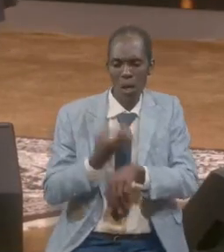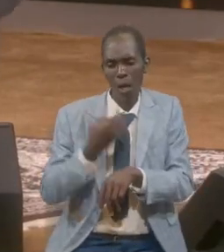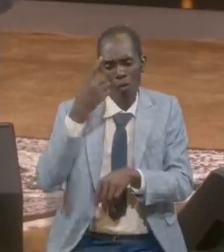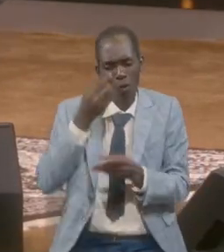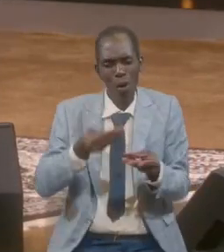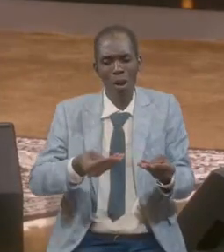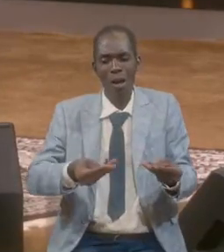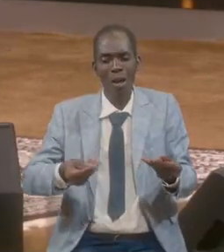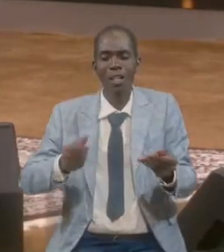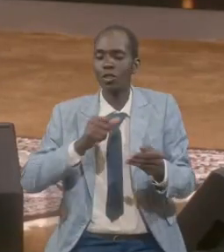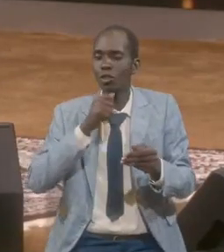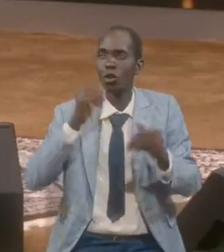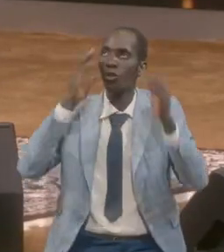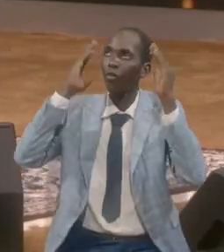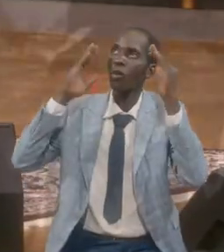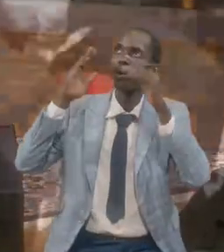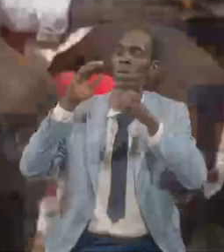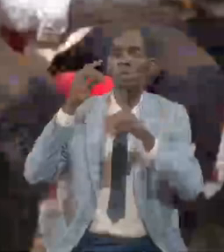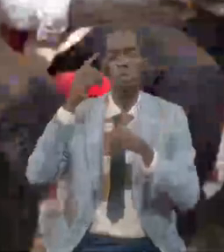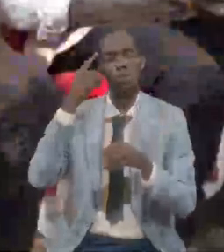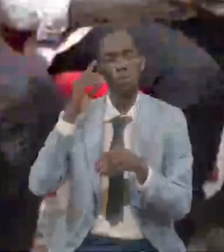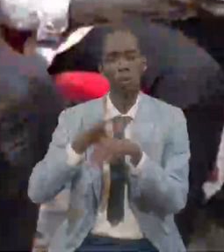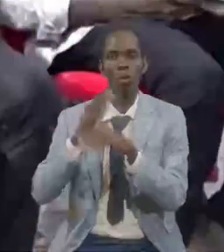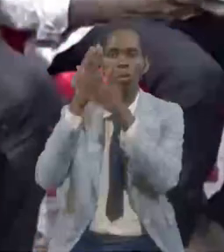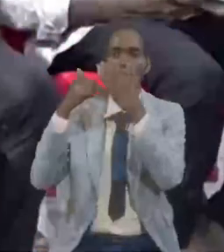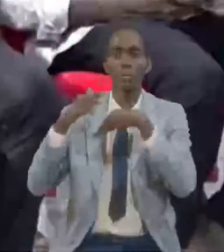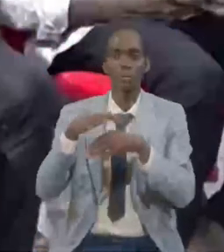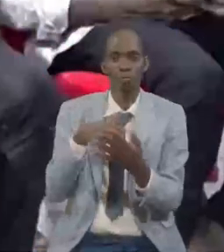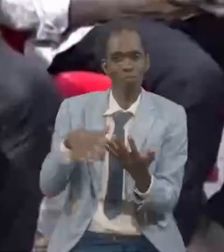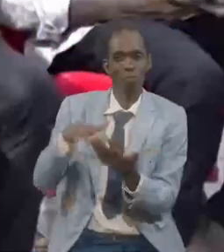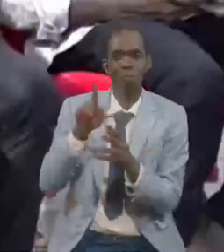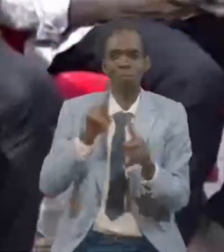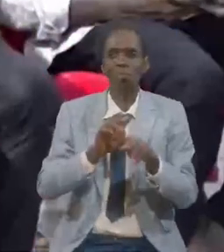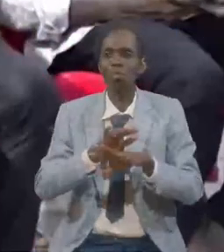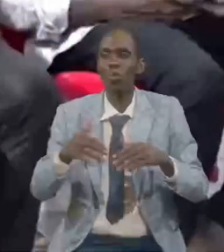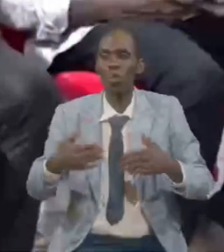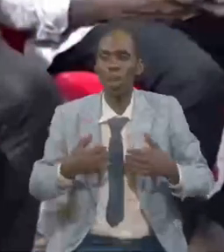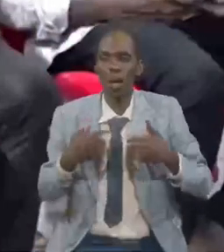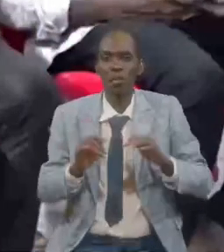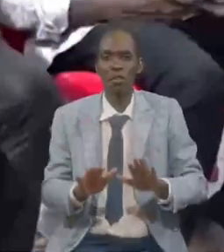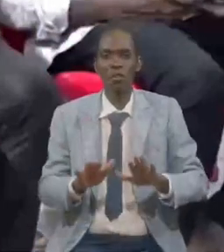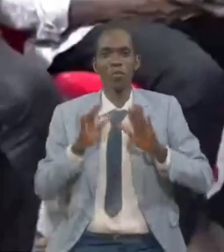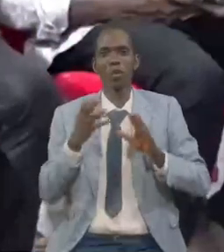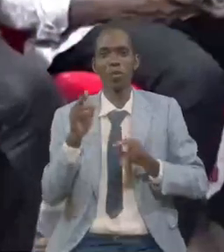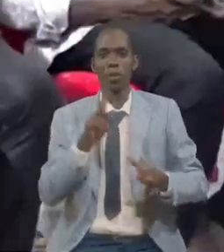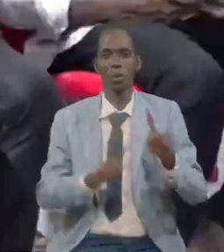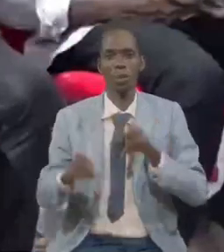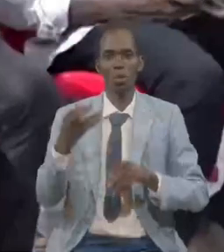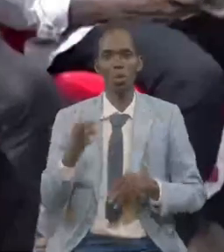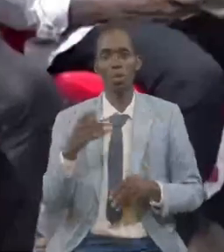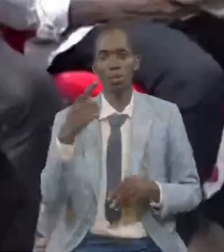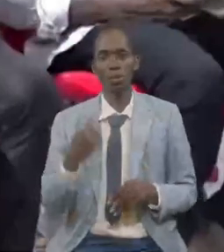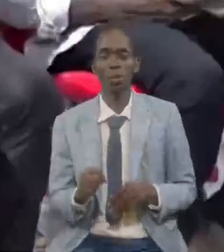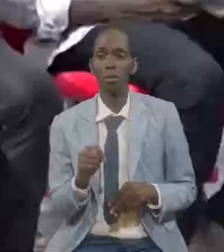aux choses célestes. Mais ces gens-là, ils n'ont pas la crainte des gens du monde, mais ils ont